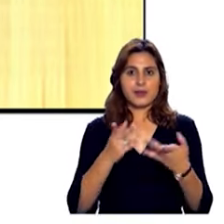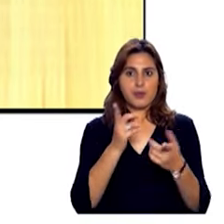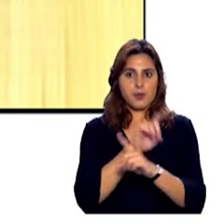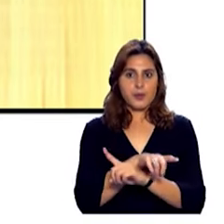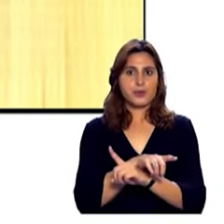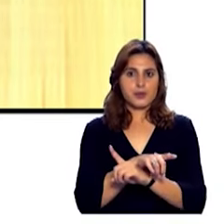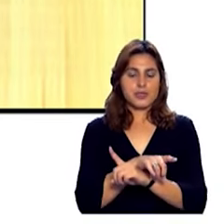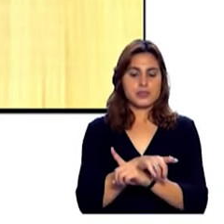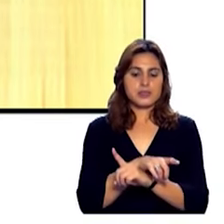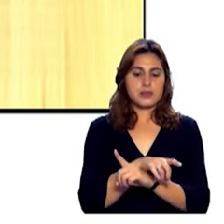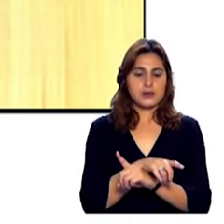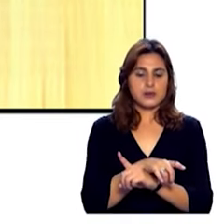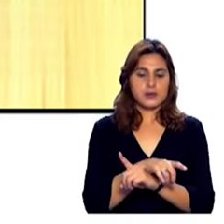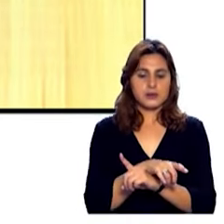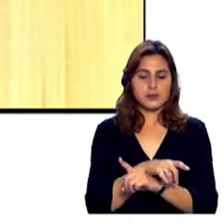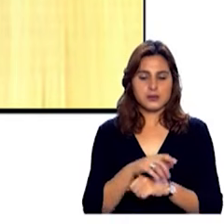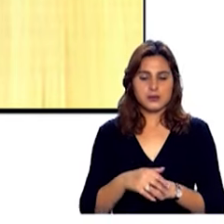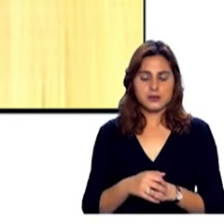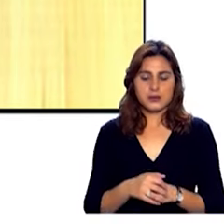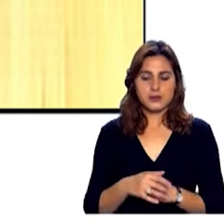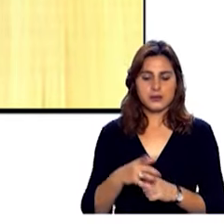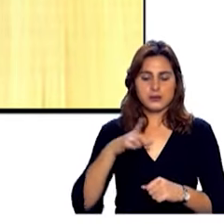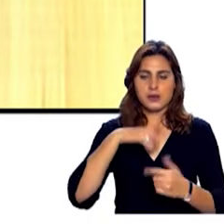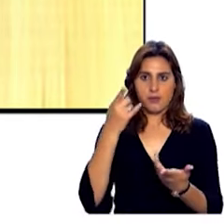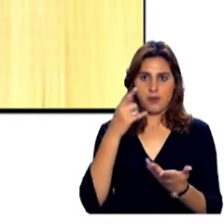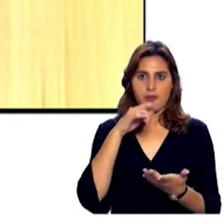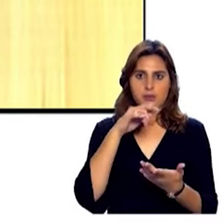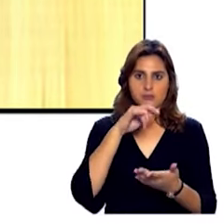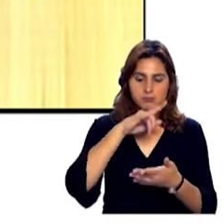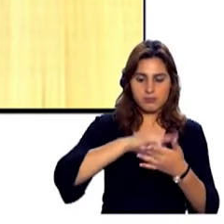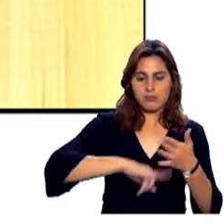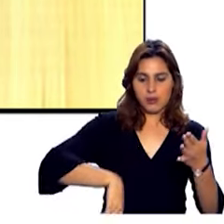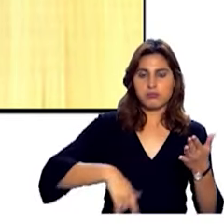subito criticato come già all'inizio dopo